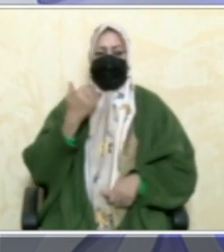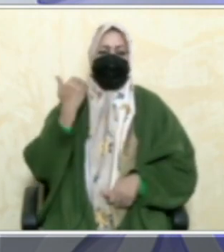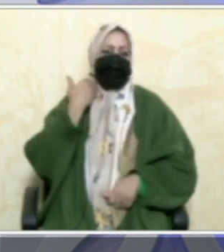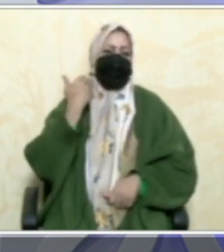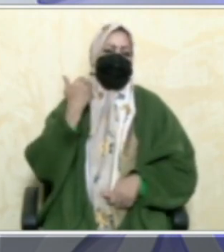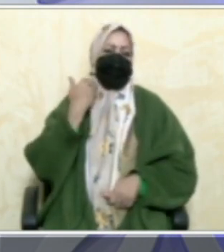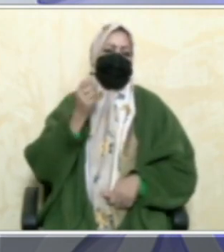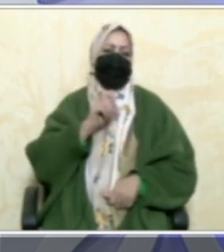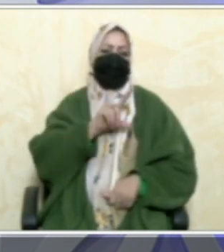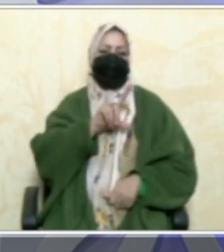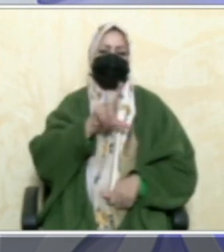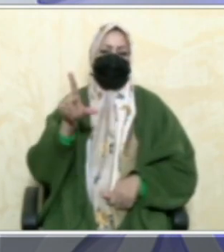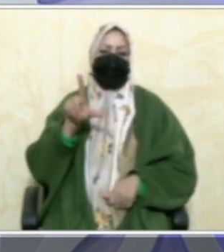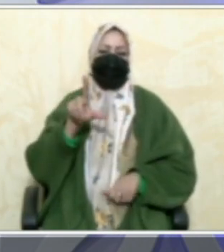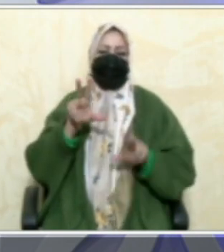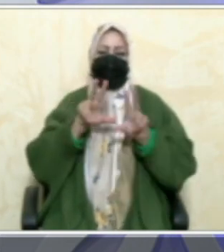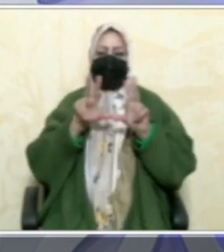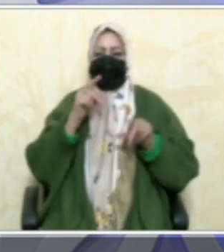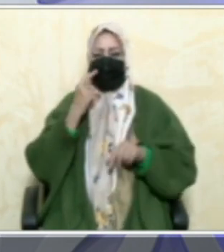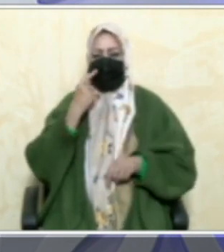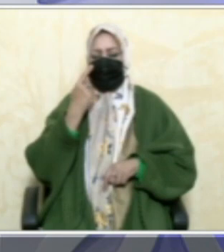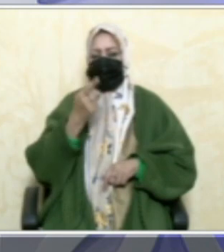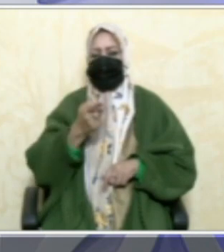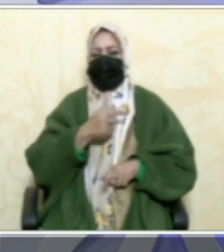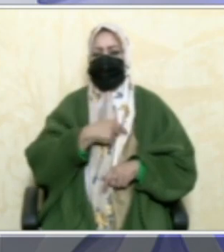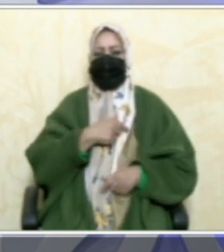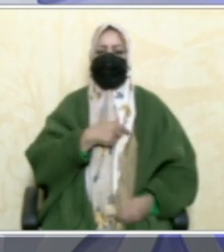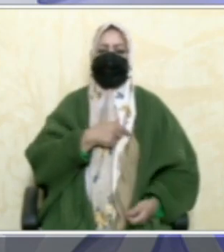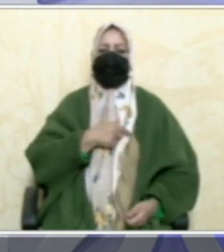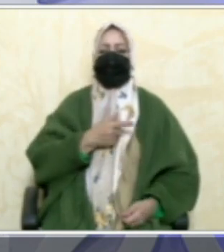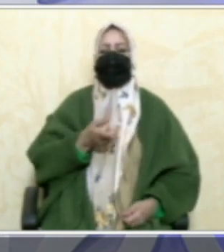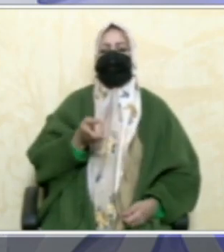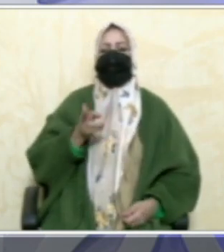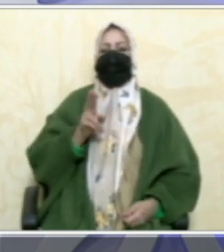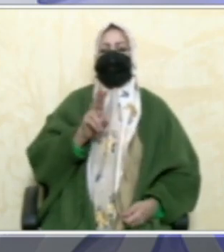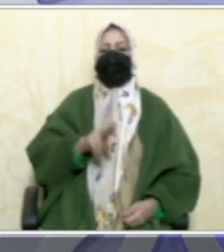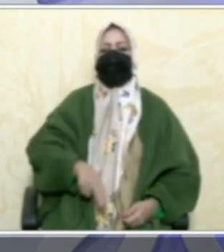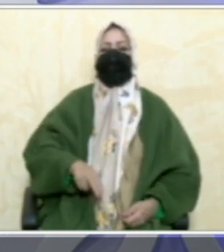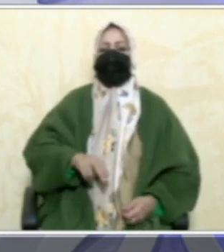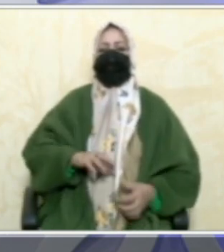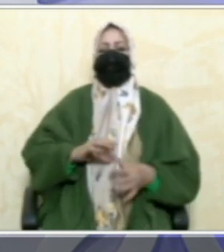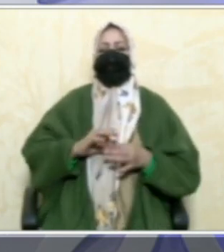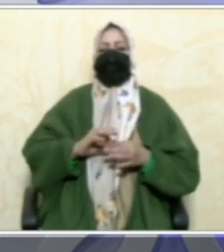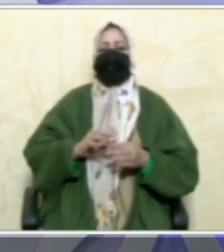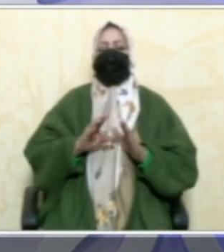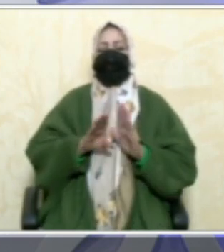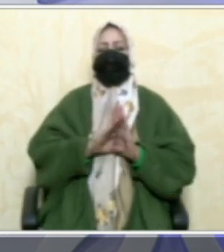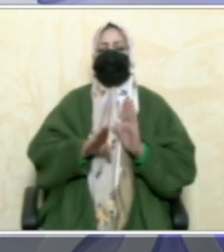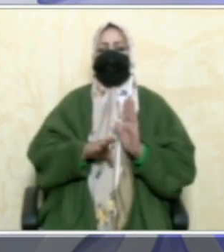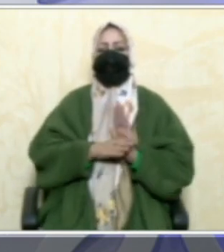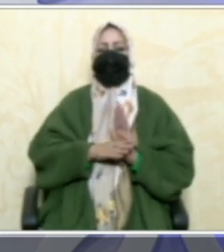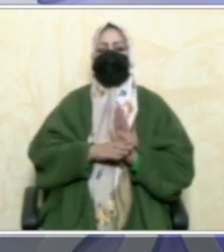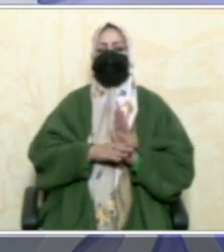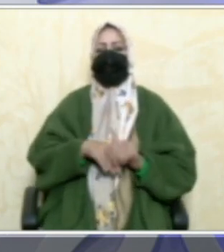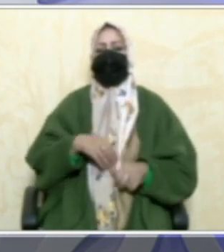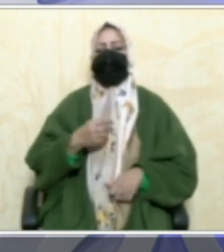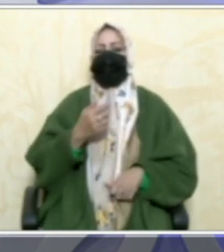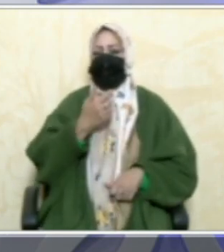الشاشة، ويمكنكم أيضا أن تتابعوا البرنامج على صفحتنا على البث المباشر في